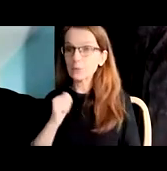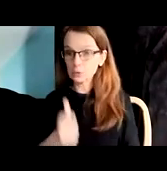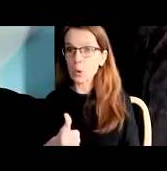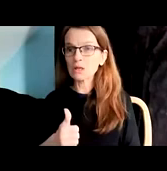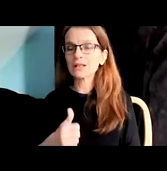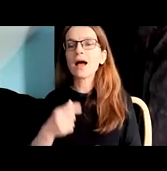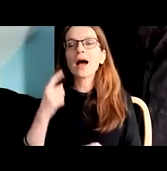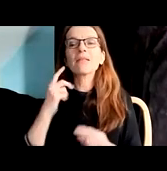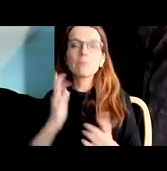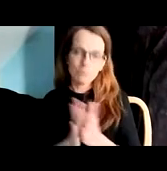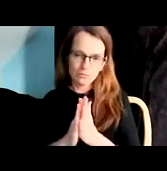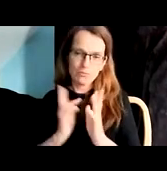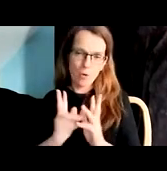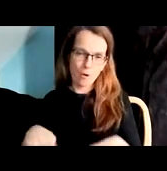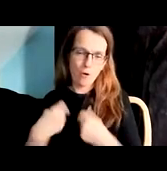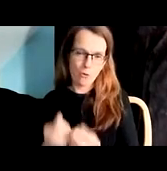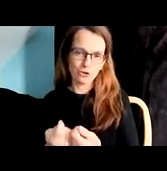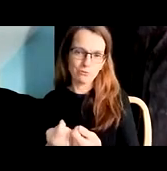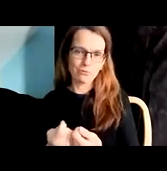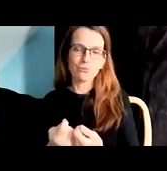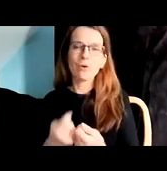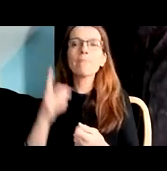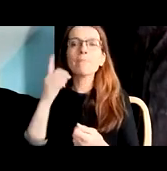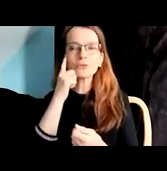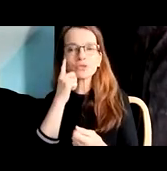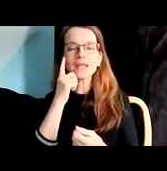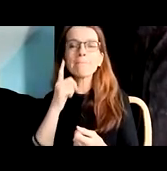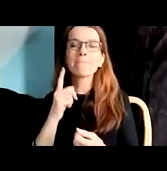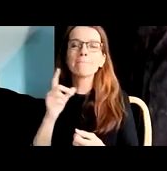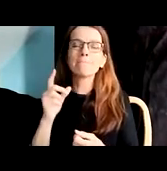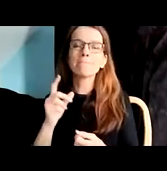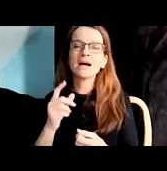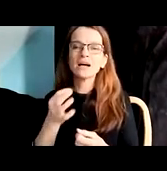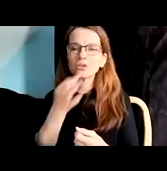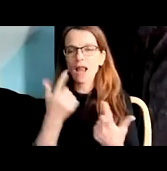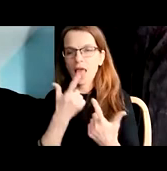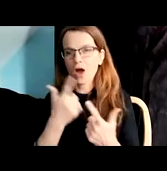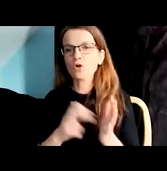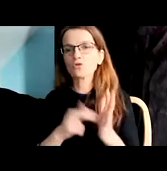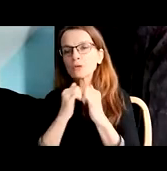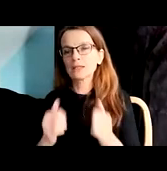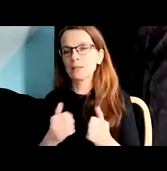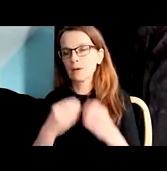to omogočiti. Predvsem bi mogoče, če smem, izpostavila problem